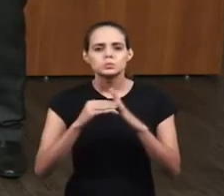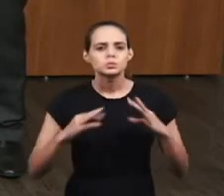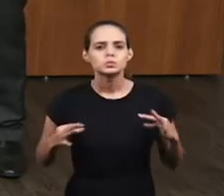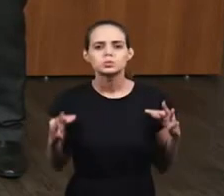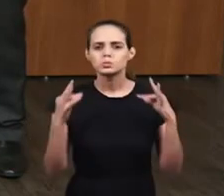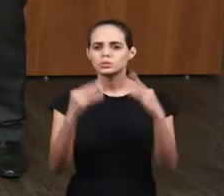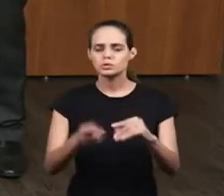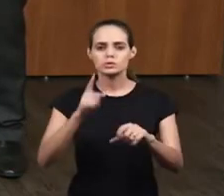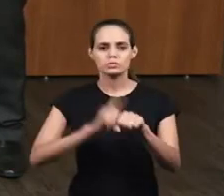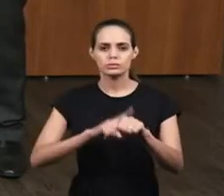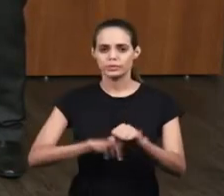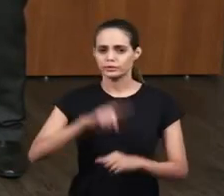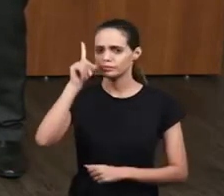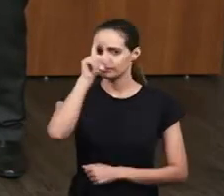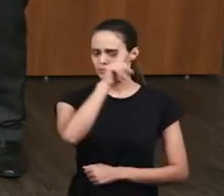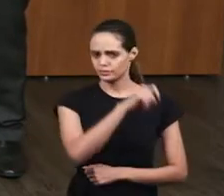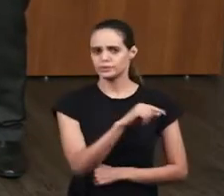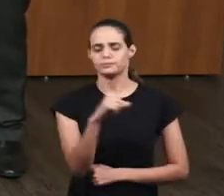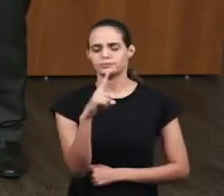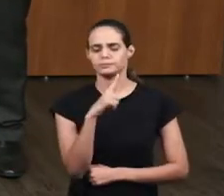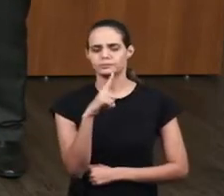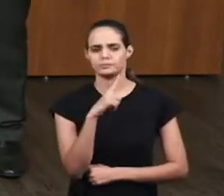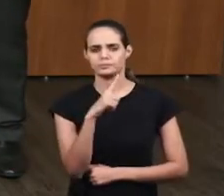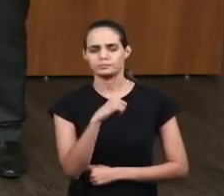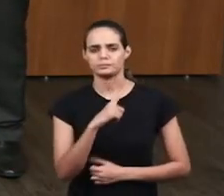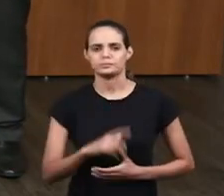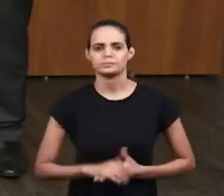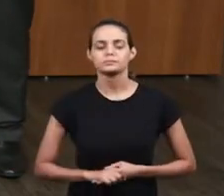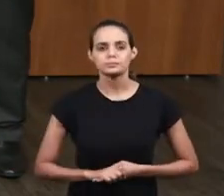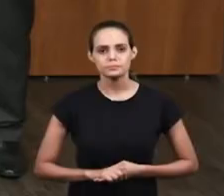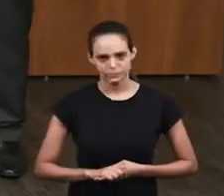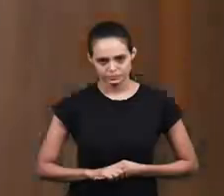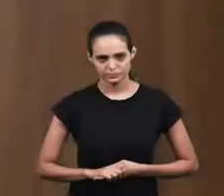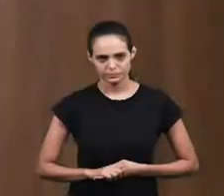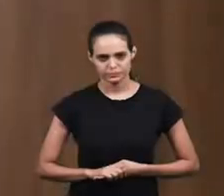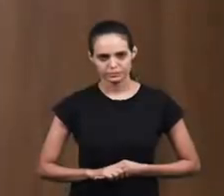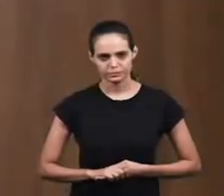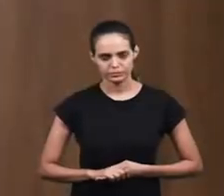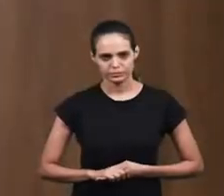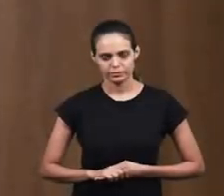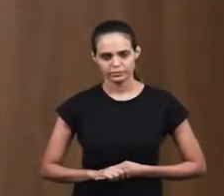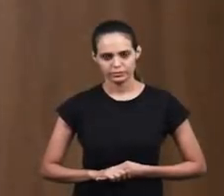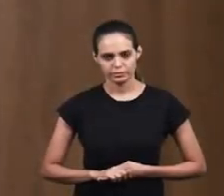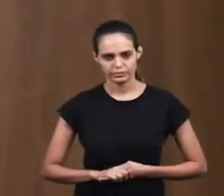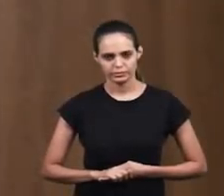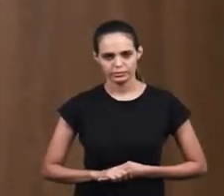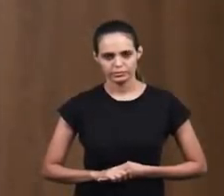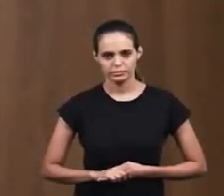siegte über alle schwierigen Augenblicke, durch die er ging. Schon als König.